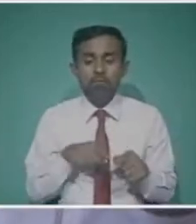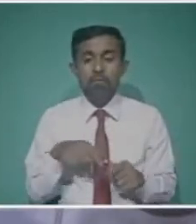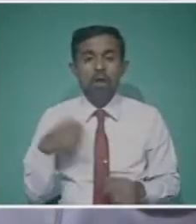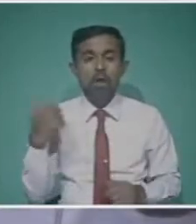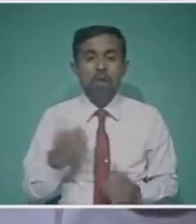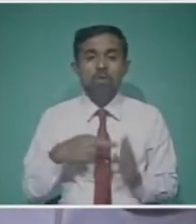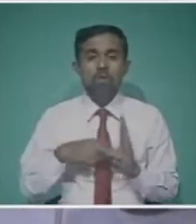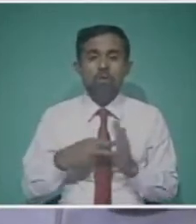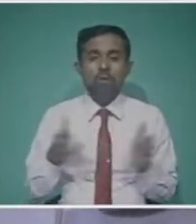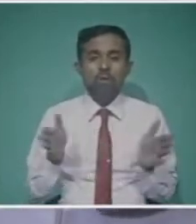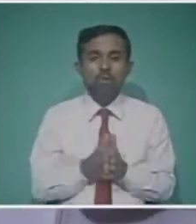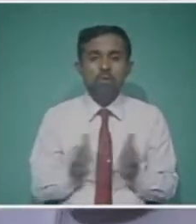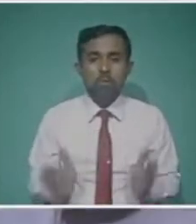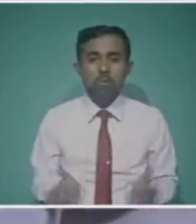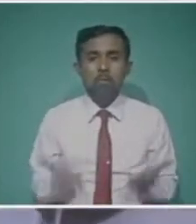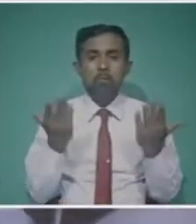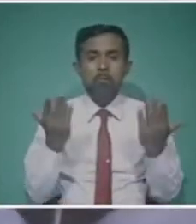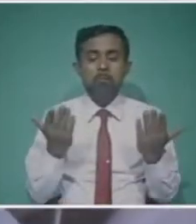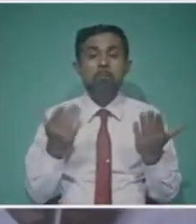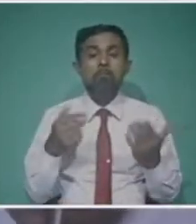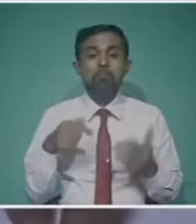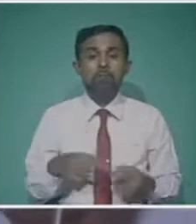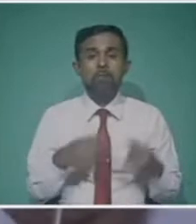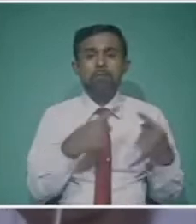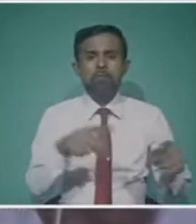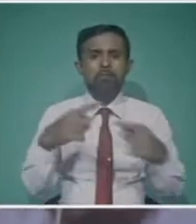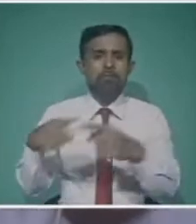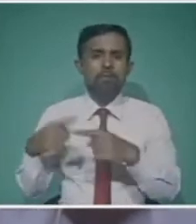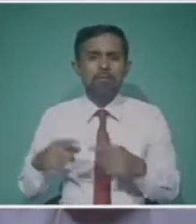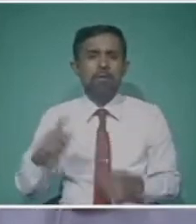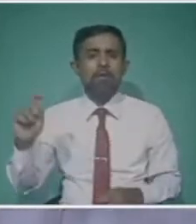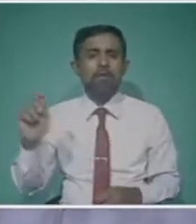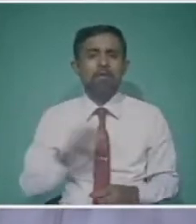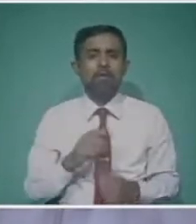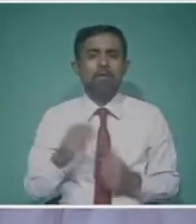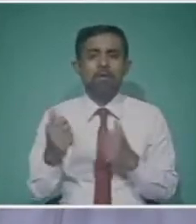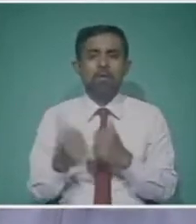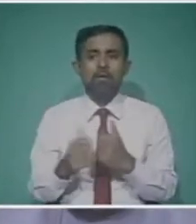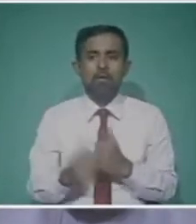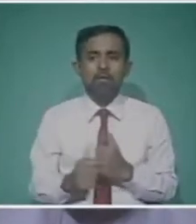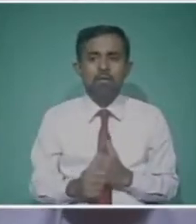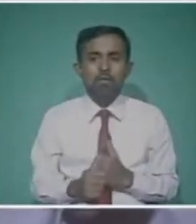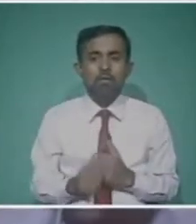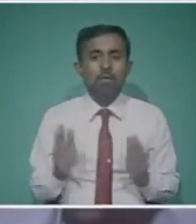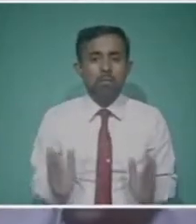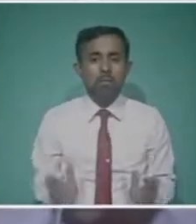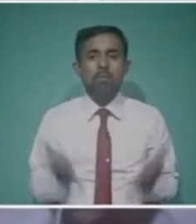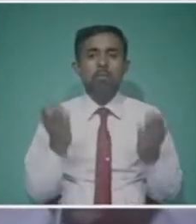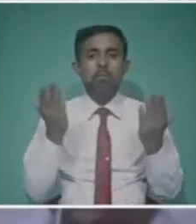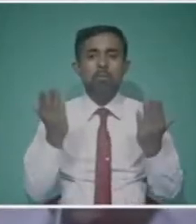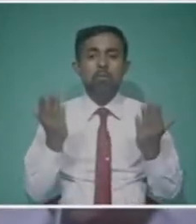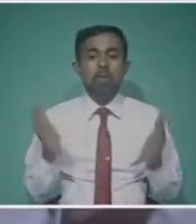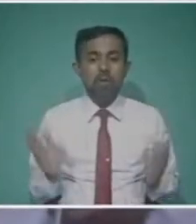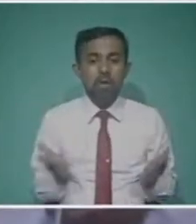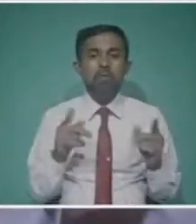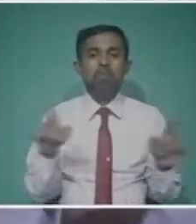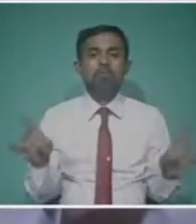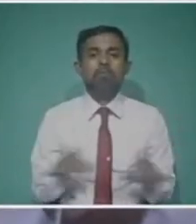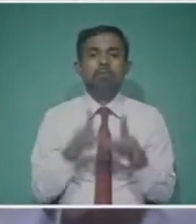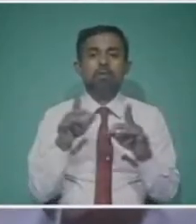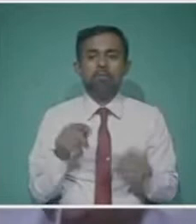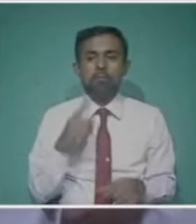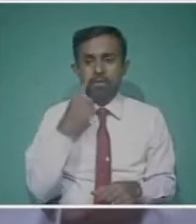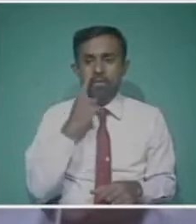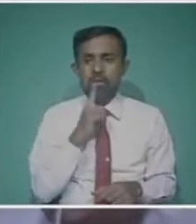අලුත් අයවැයත් එක්ක අපි පටන් ගන්න මේ රට විවිධාංගීකරණ ආර්ථික විවිධාංගීකරණයක් ආරම්භ කරන ආරම්භයක් හැටියට තමයි අපි